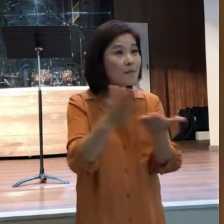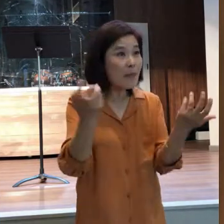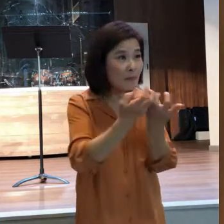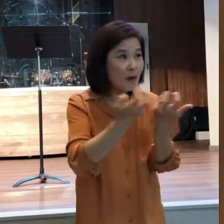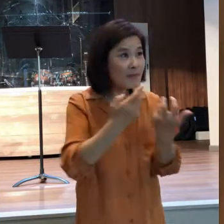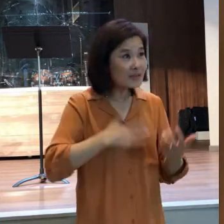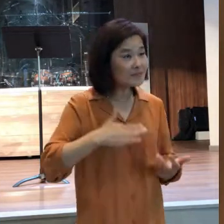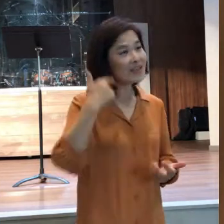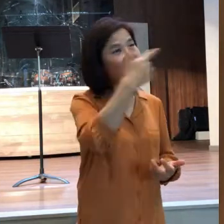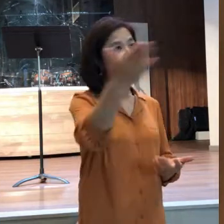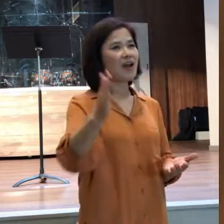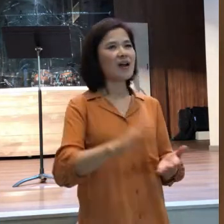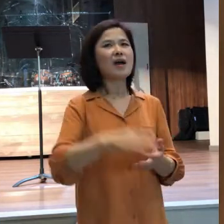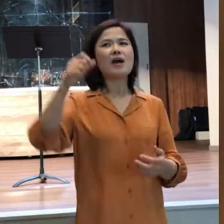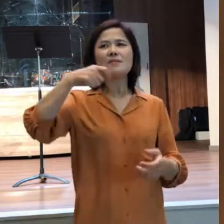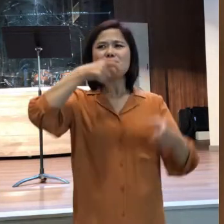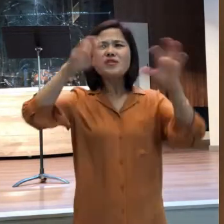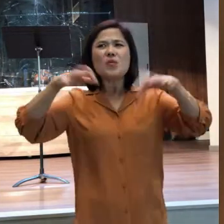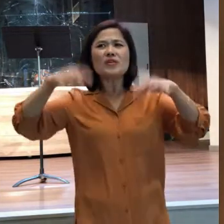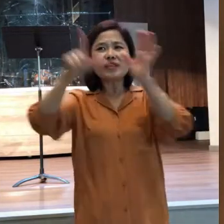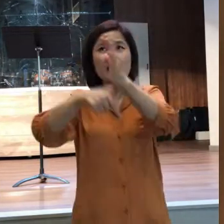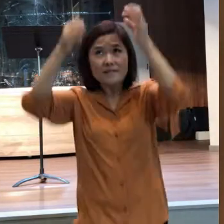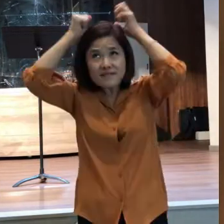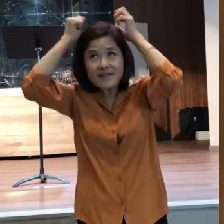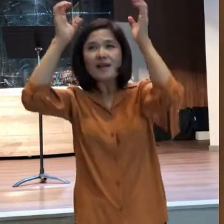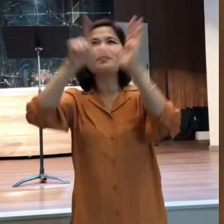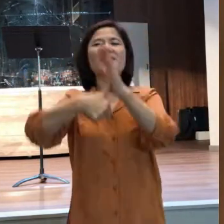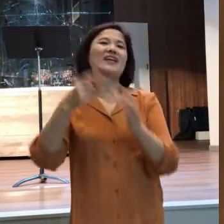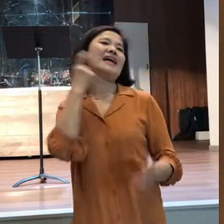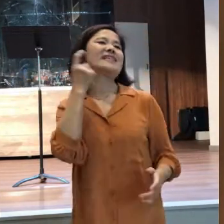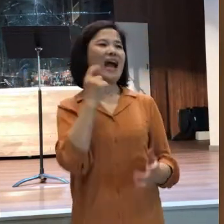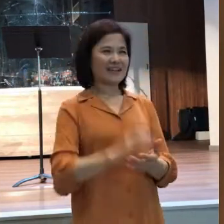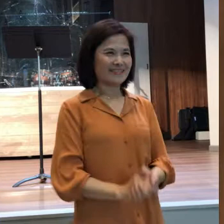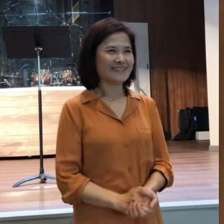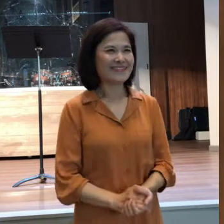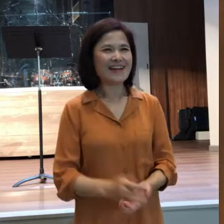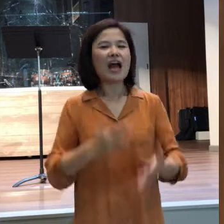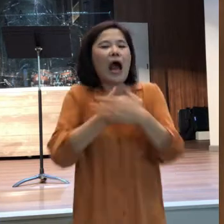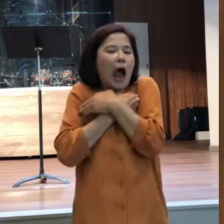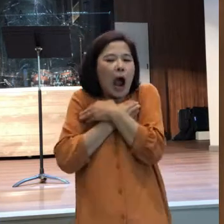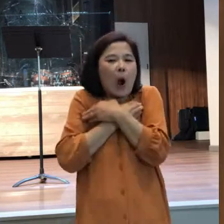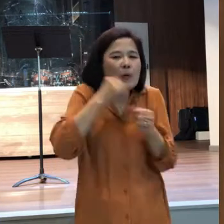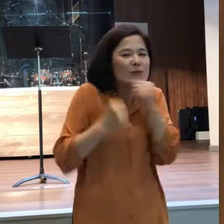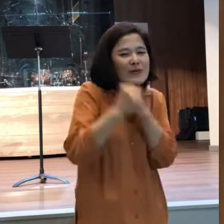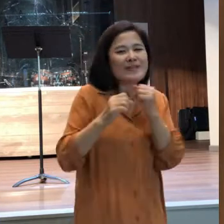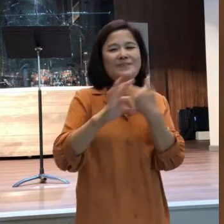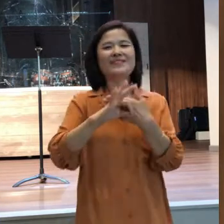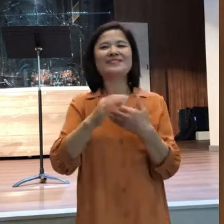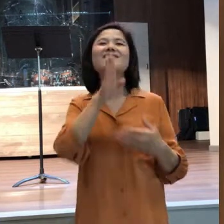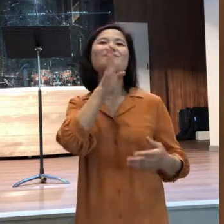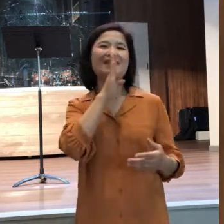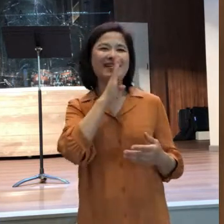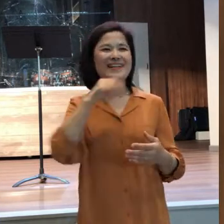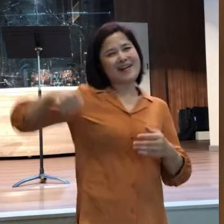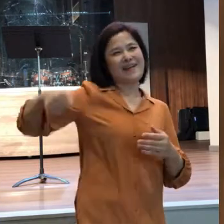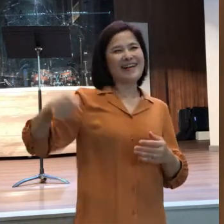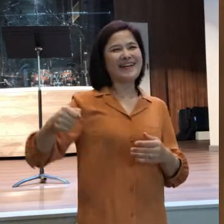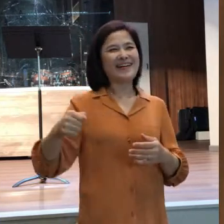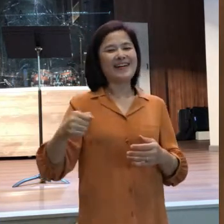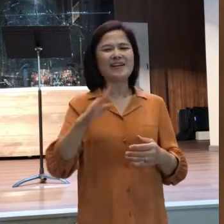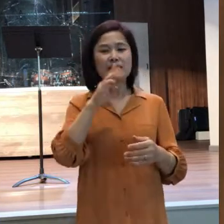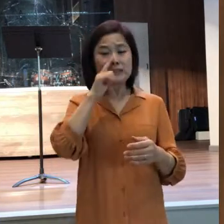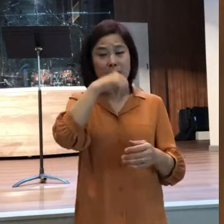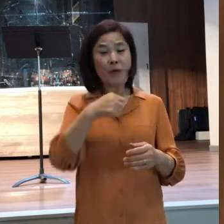있죠. 비 올 때 머리에 들고 뛰면 짝퉁입니다. 가슴에 안고 뛰면 명품입니다.